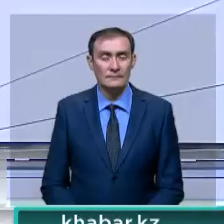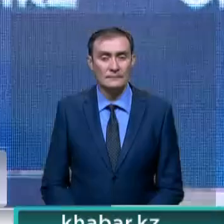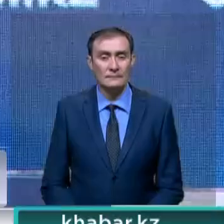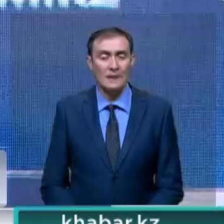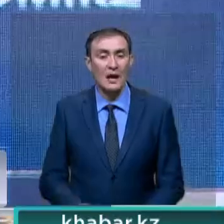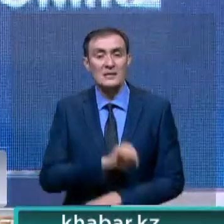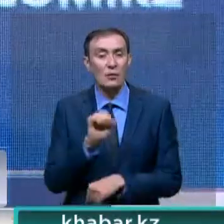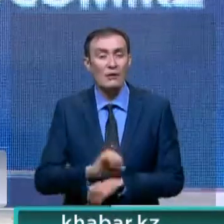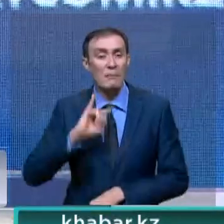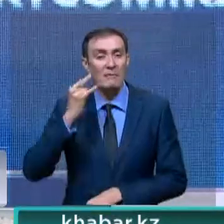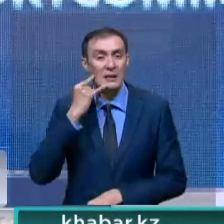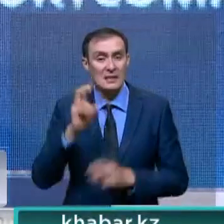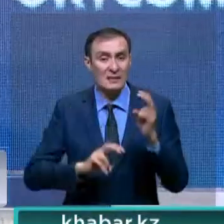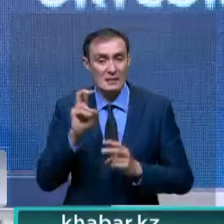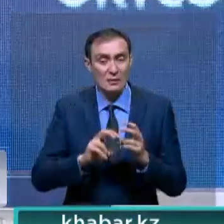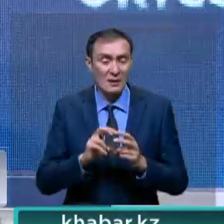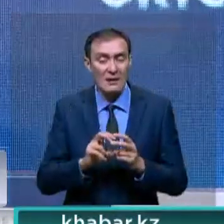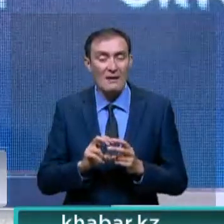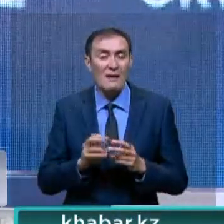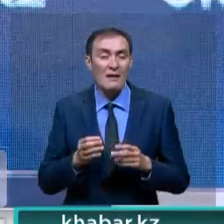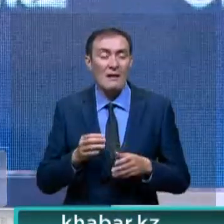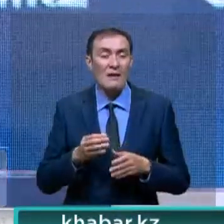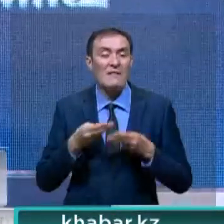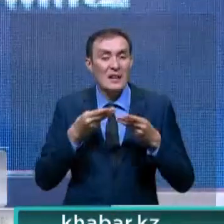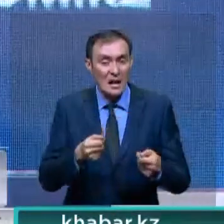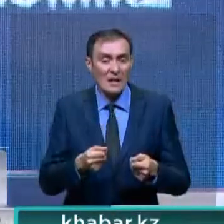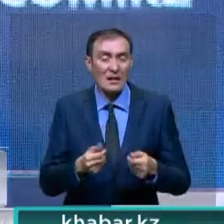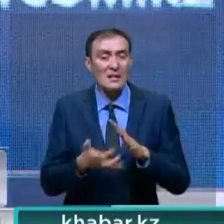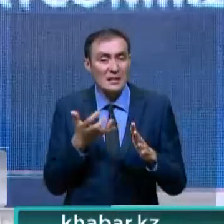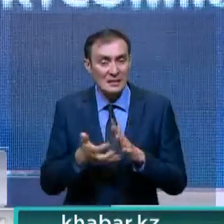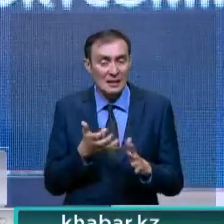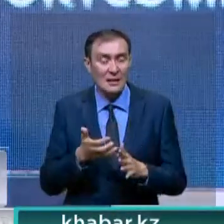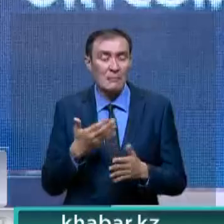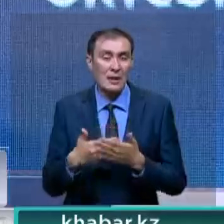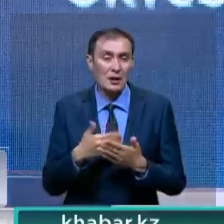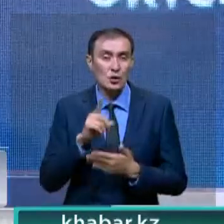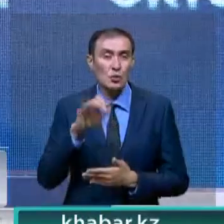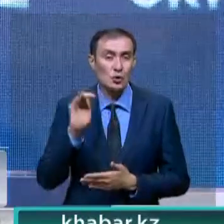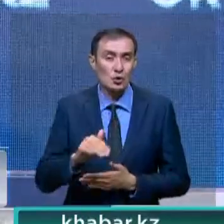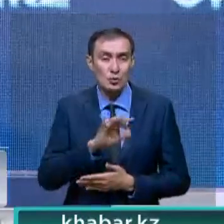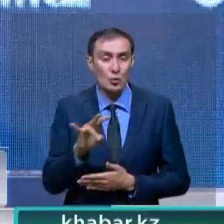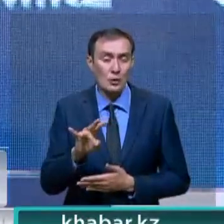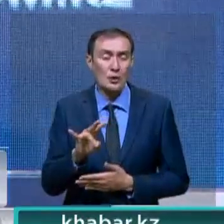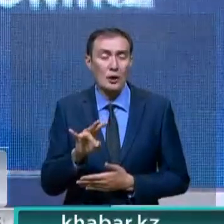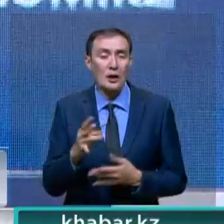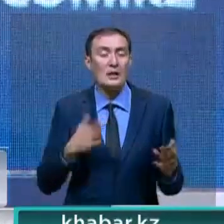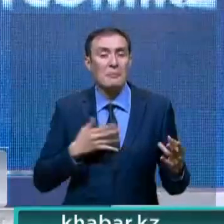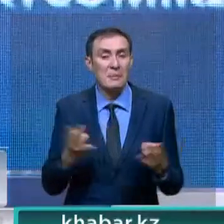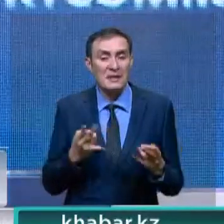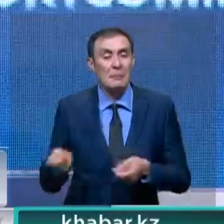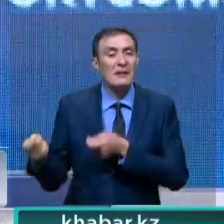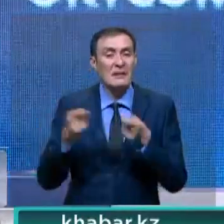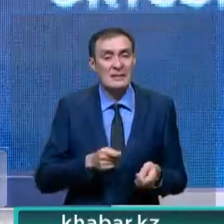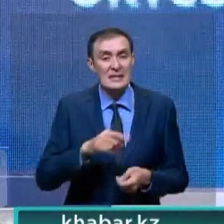Остановка Павлодарского завода, она влияет на баланс дизельного топлива по республике. Мы видим, что порядка 100 тысяч тонн дизельного топлива необходимо